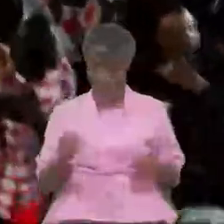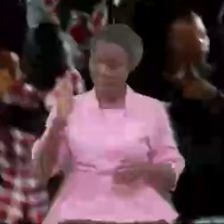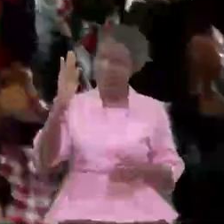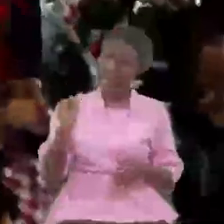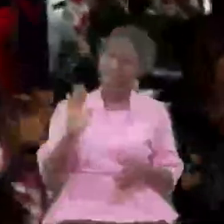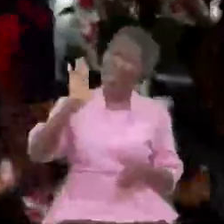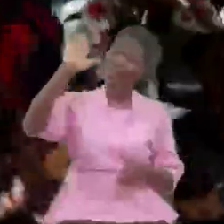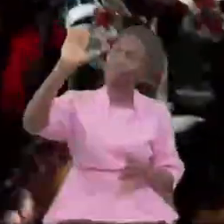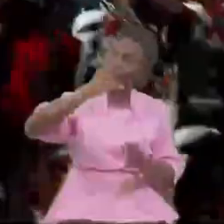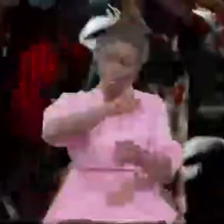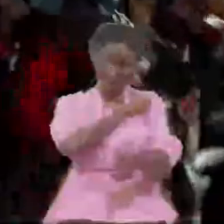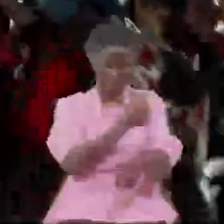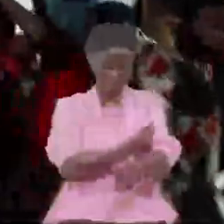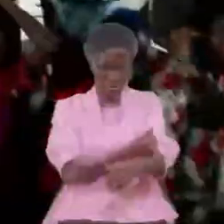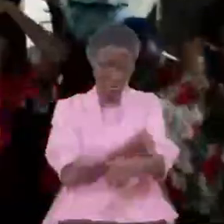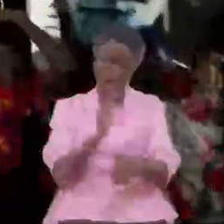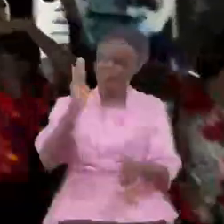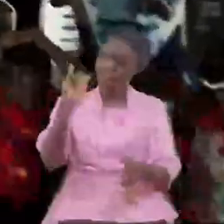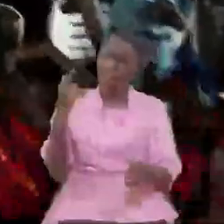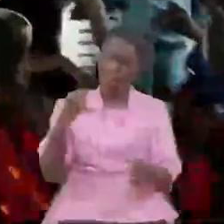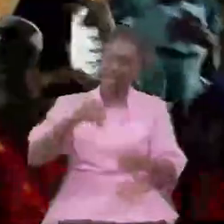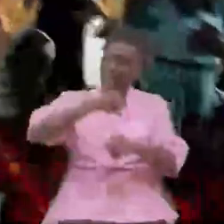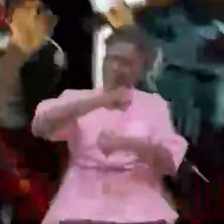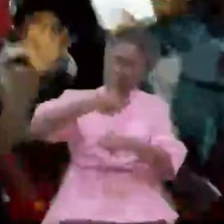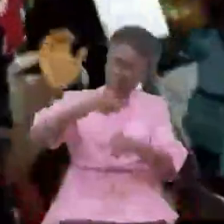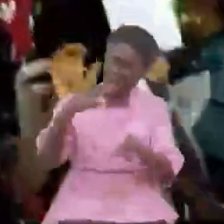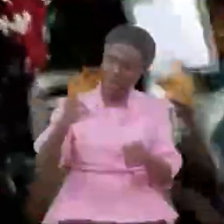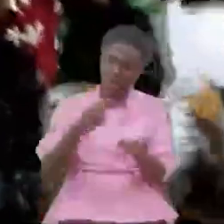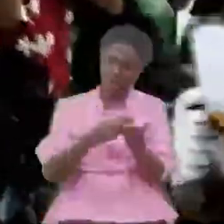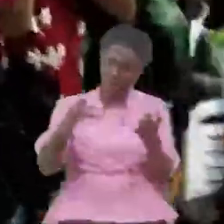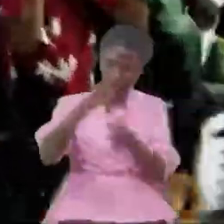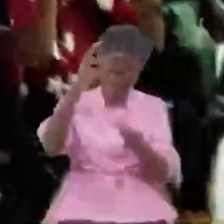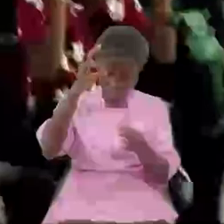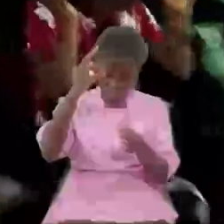Pas l'autorité, pas l'onction du Saint-Esprit.